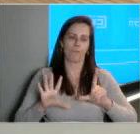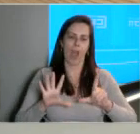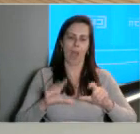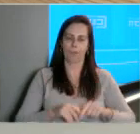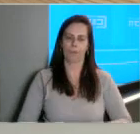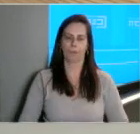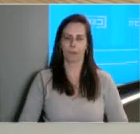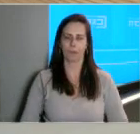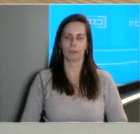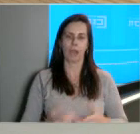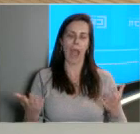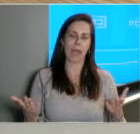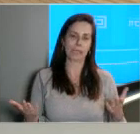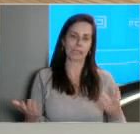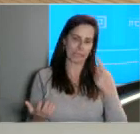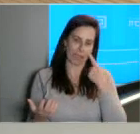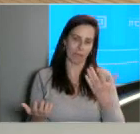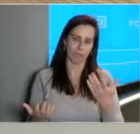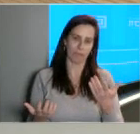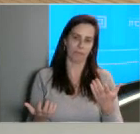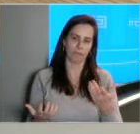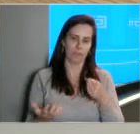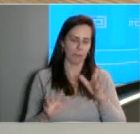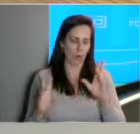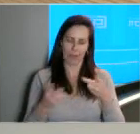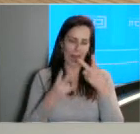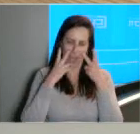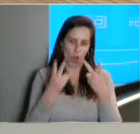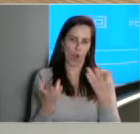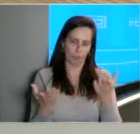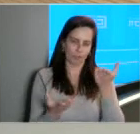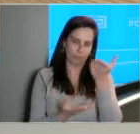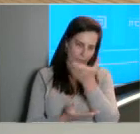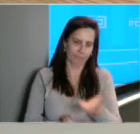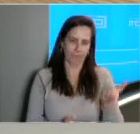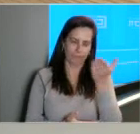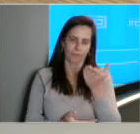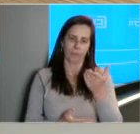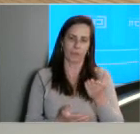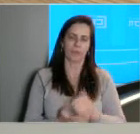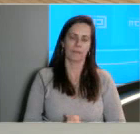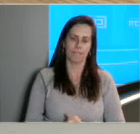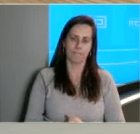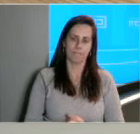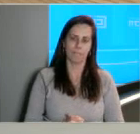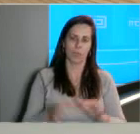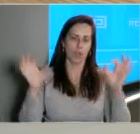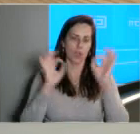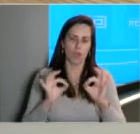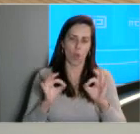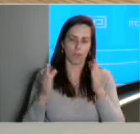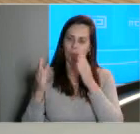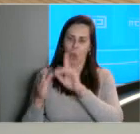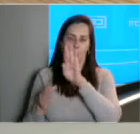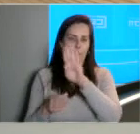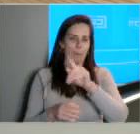7 מנדטים. אז לכאורה, כמו שאתם רואים, וזה מאוד קל לראות לפי הגוש הזה, המפה הזאת, לאף מועמד,